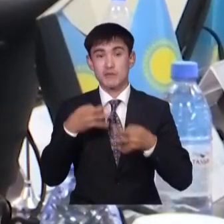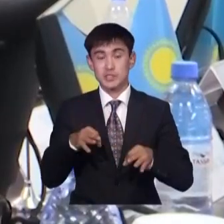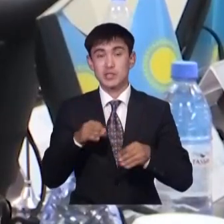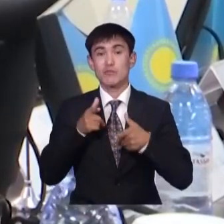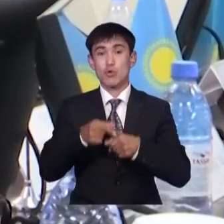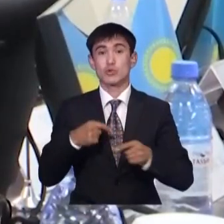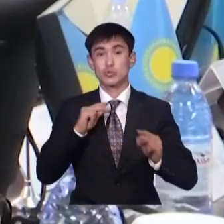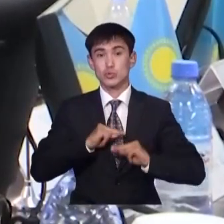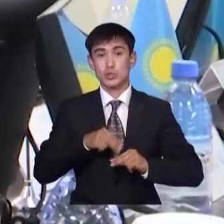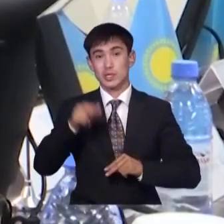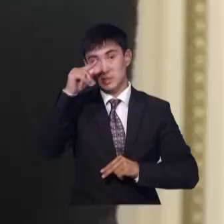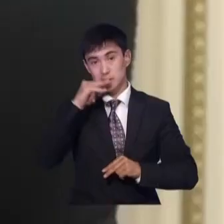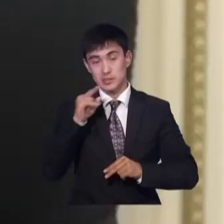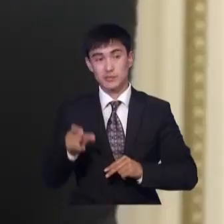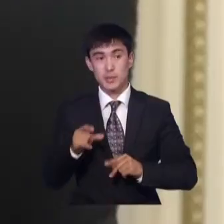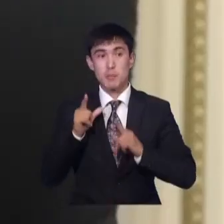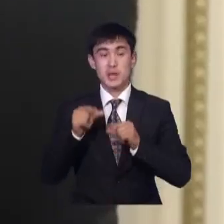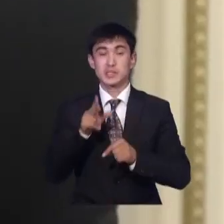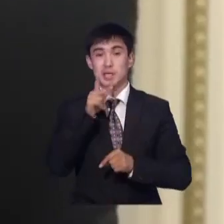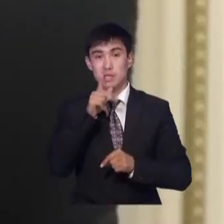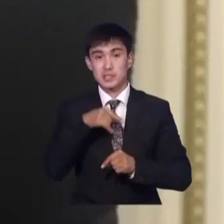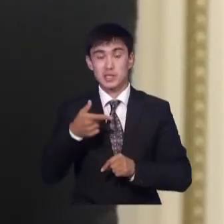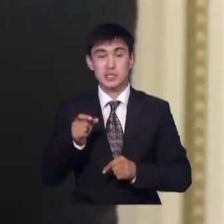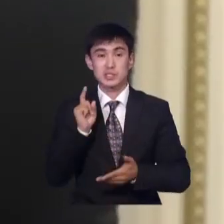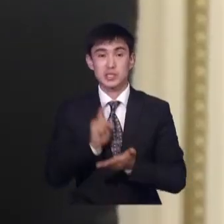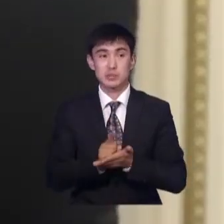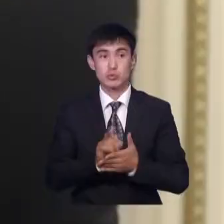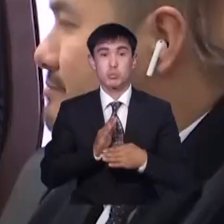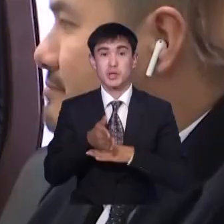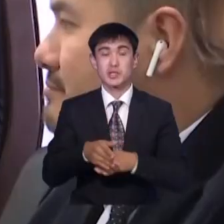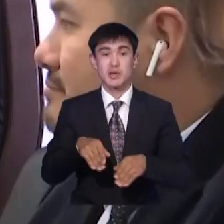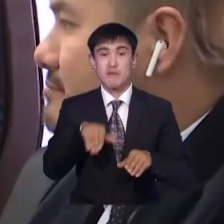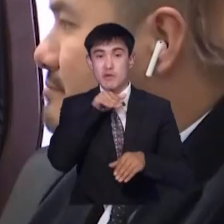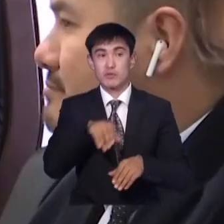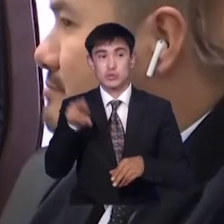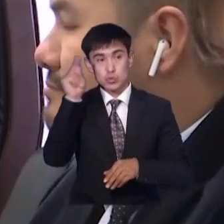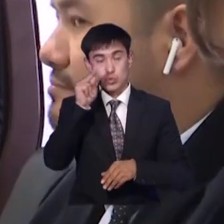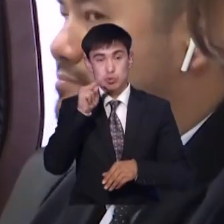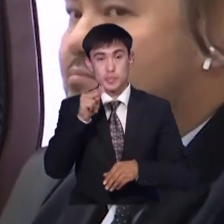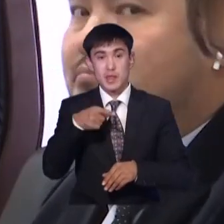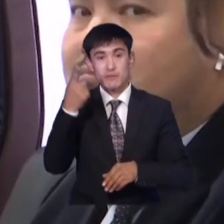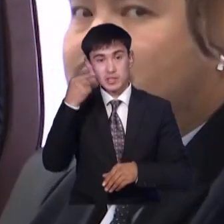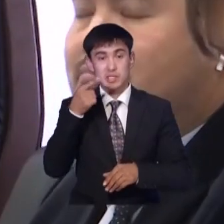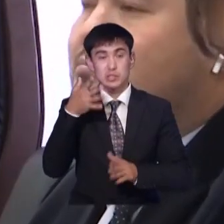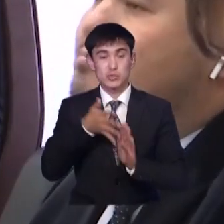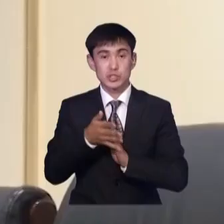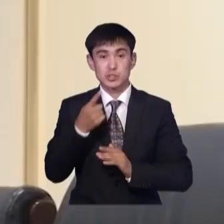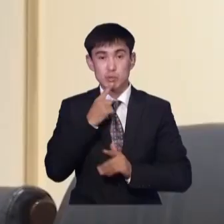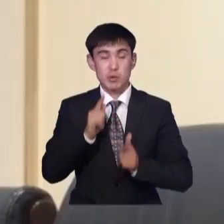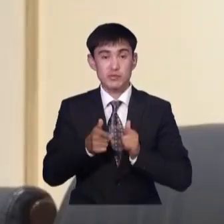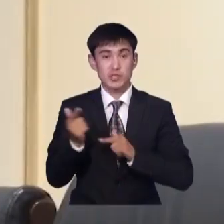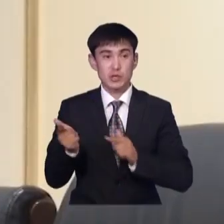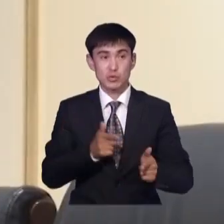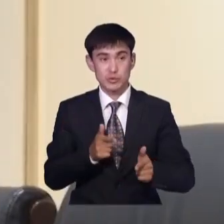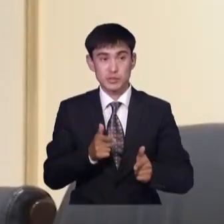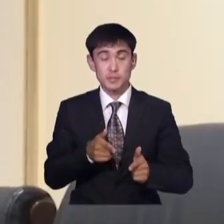в рынок труда казахстанцев. Перед поездкой в Корею граждане должны будут пройти квалификационные курсы, овладеть языком и подтвердить